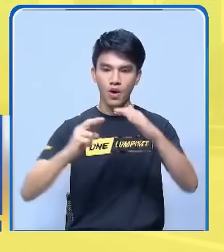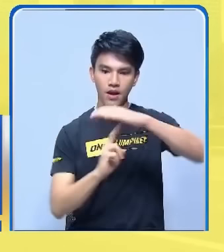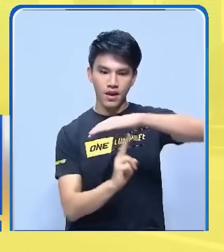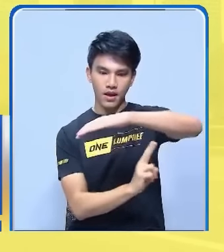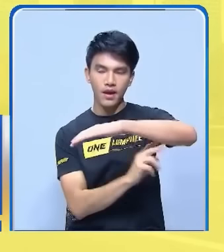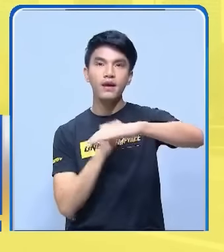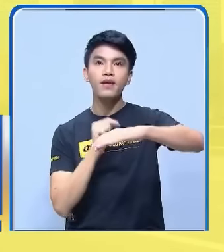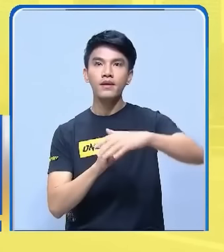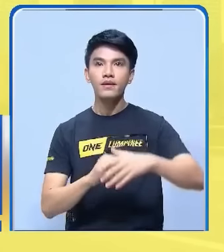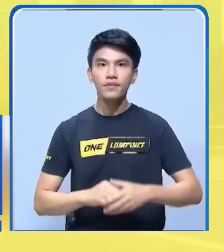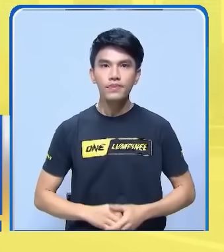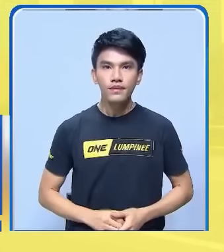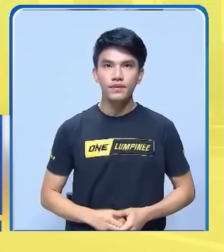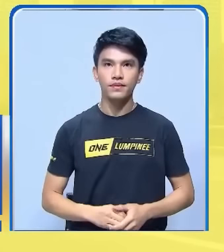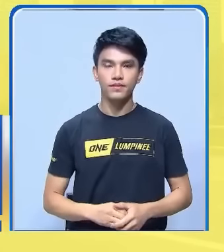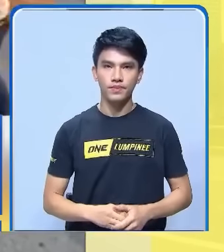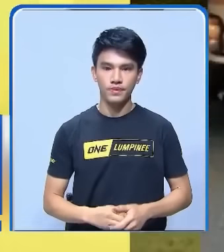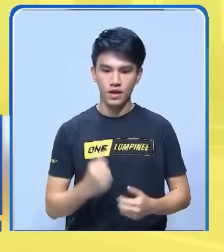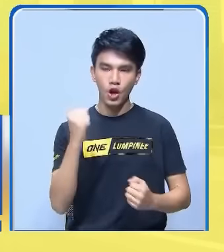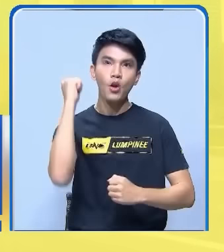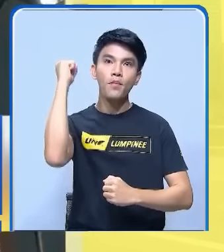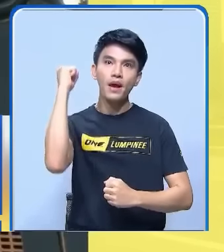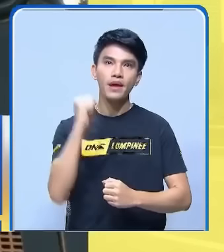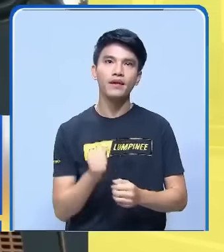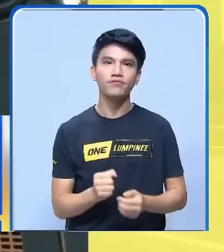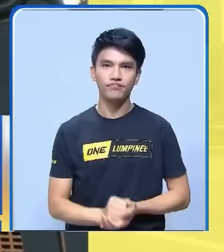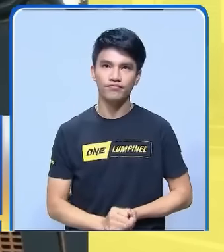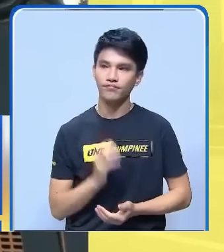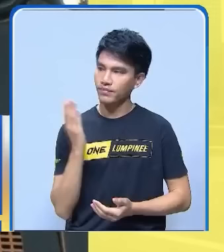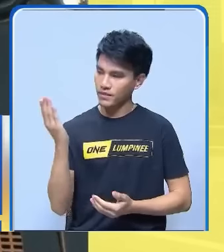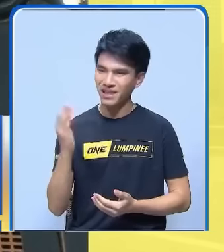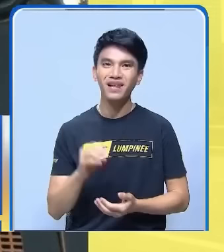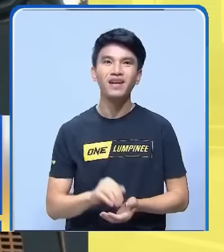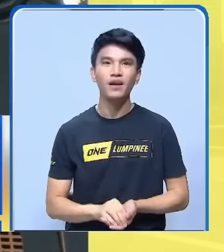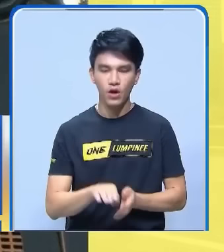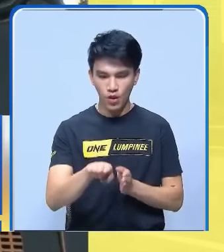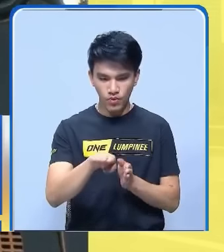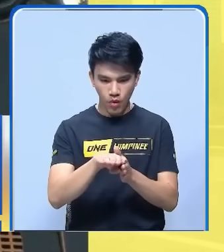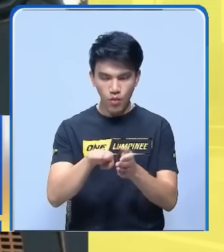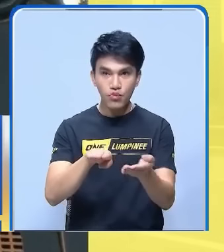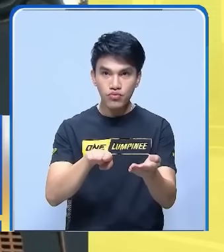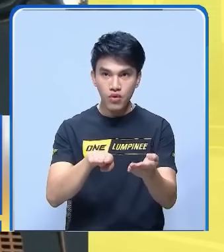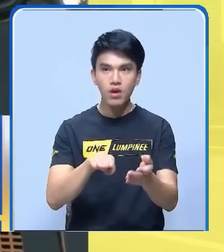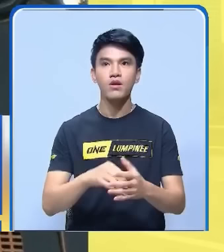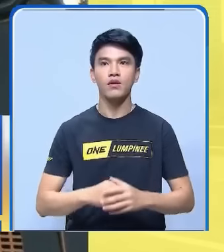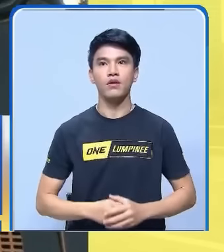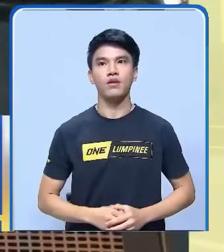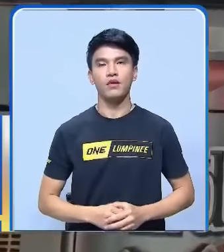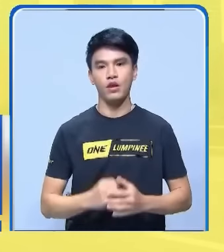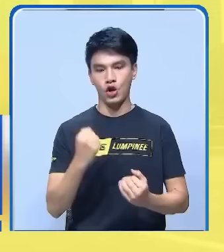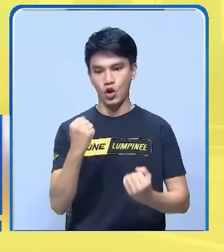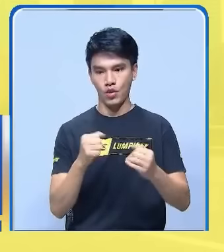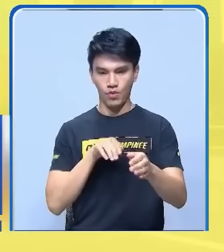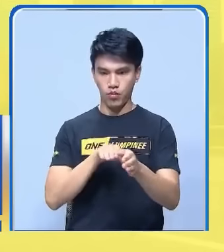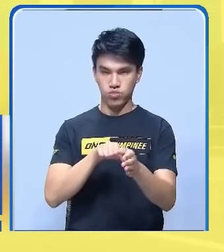แยกประชานุกูลไปเฉี่ยวชนกับรถเมย์สาย49คันนี้ครับรถจักรยานยนต์ของผู้เสียชีวิตล้มลงก่อนจะถูกรถเมย์ทับ